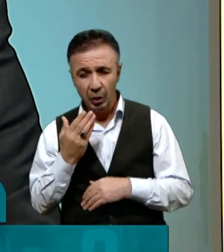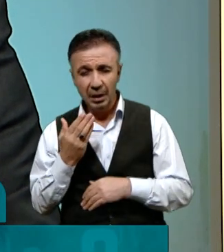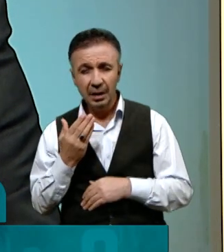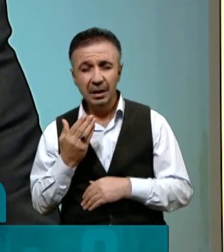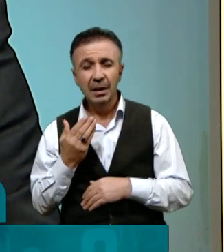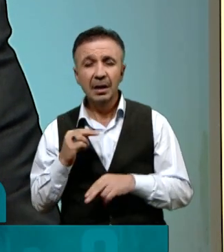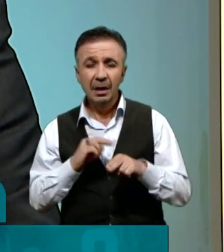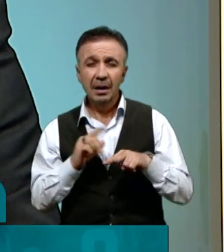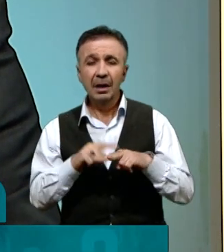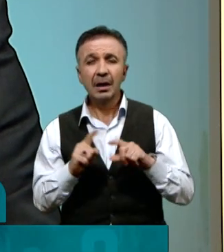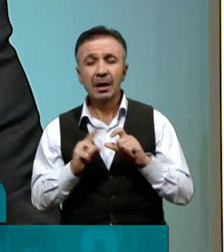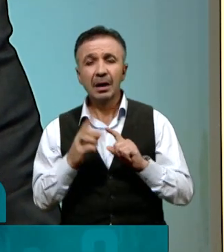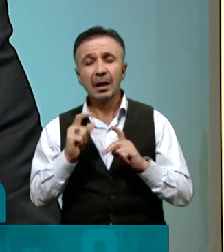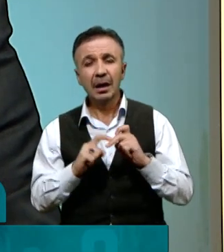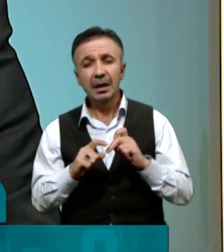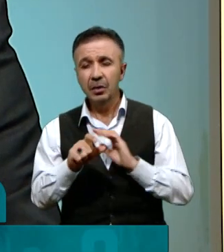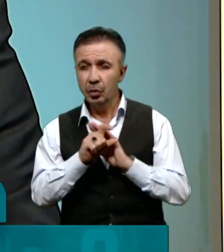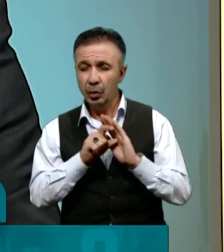İnayethane'den okuyabilir miyiz? Yoksa devam